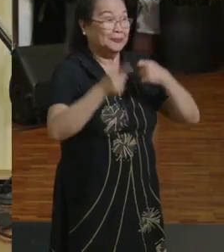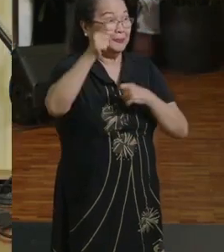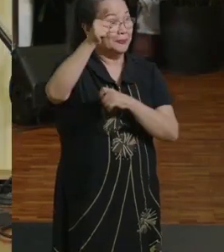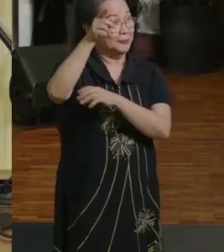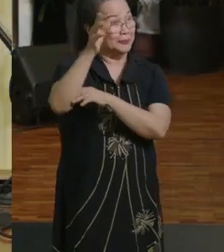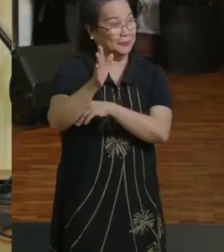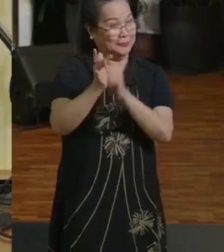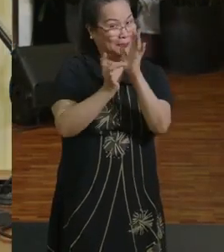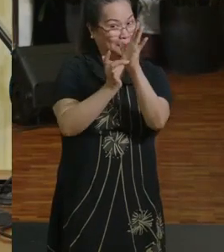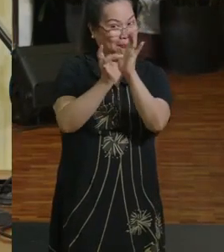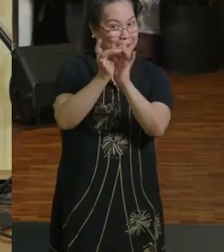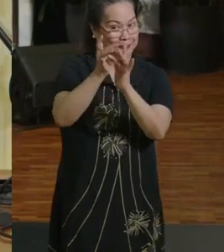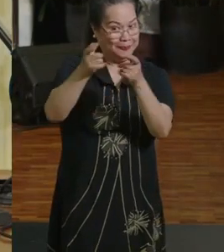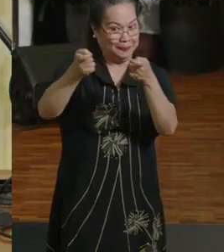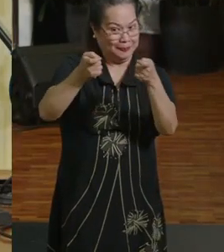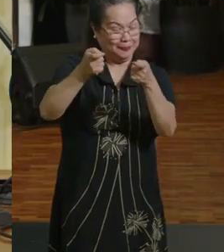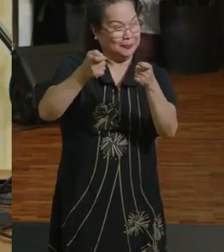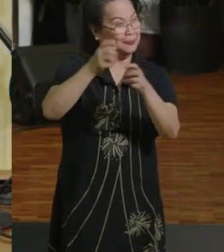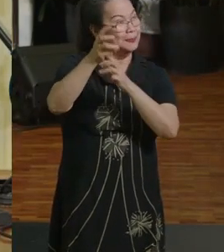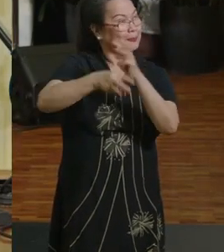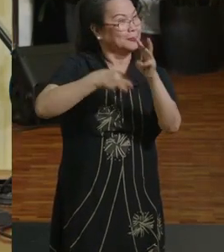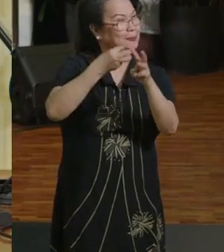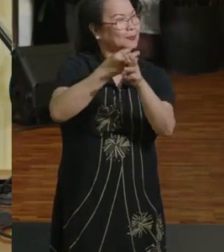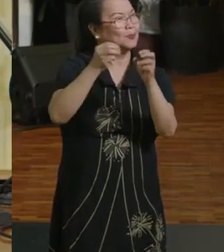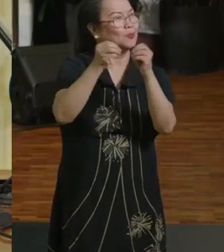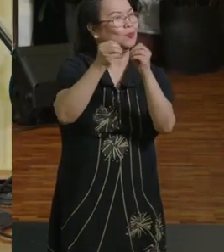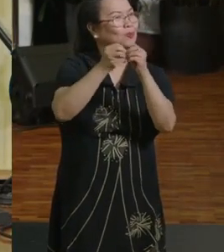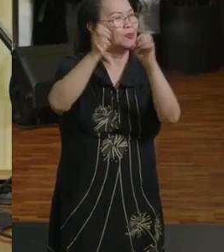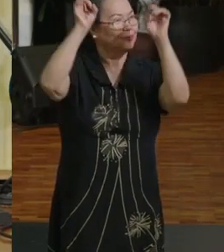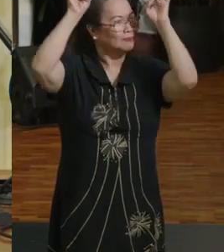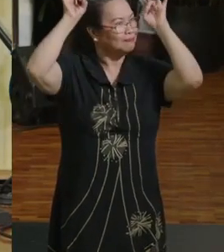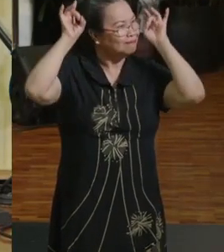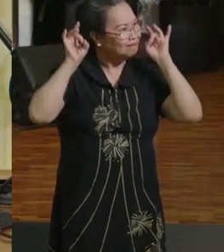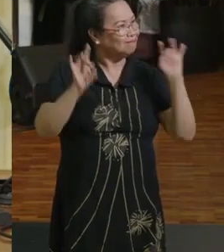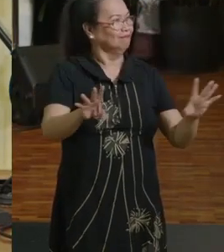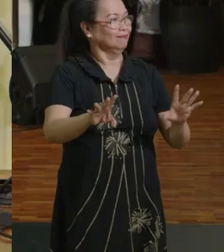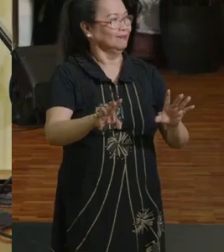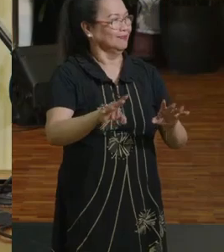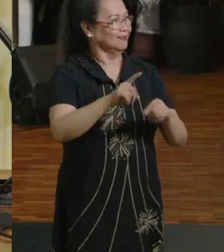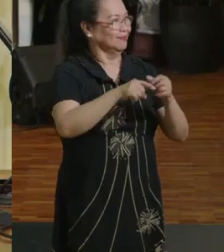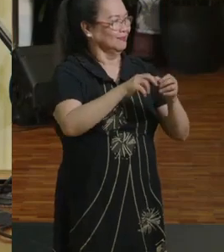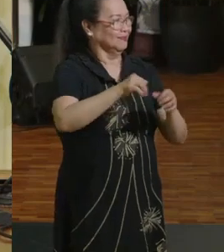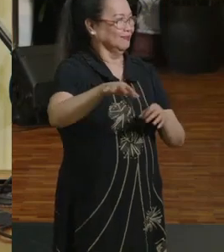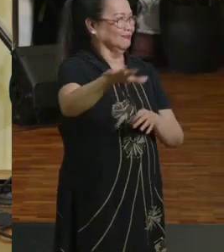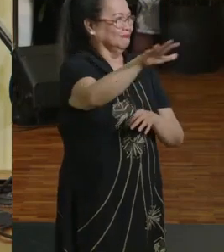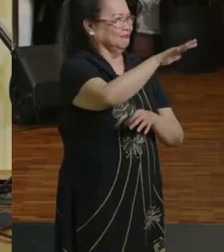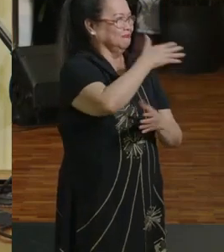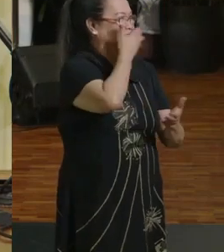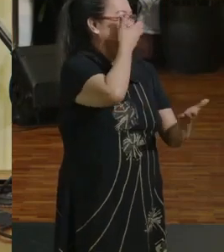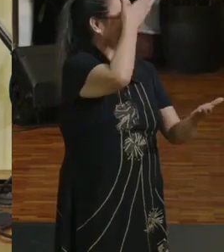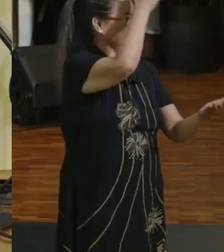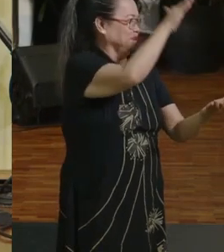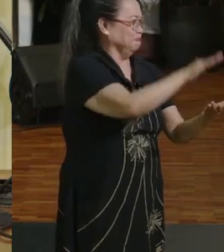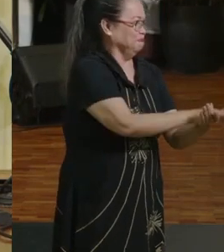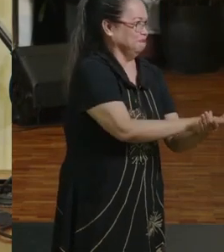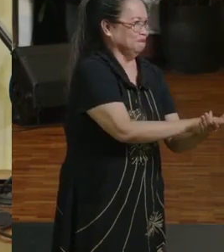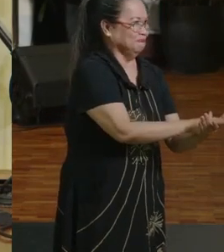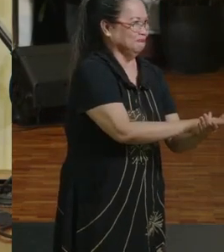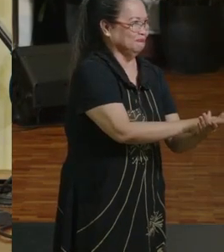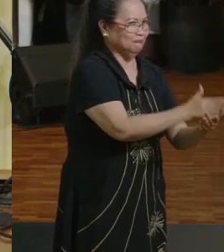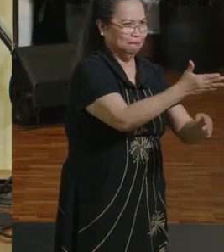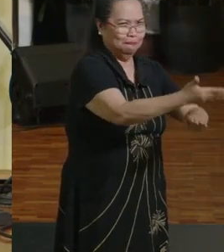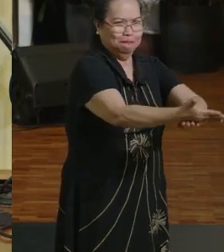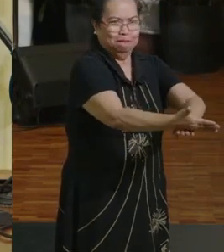sa mundong ito, lalong mas grabe ang sitwasyon ng kasamaan sa ating mundo.